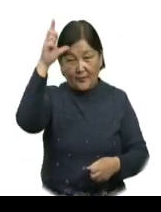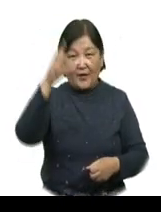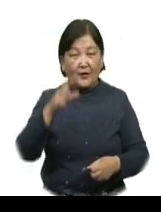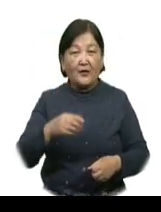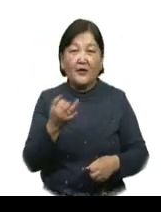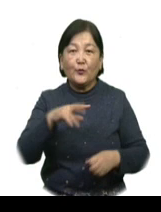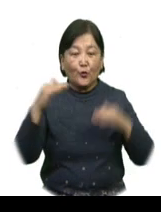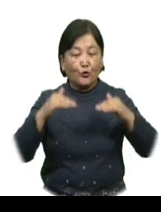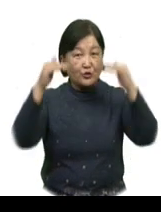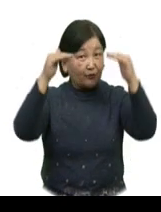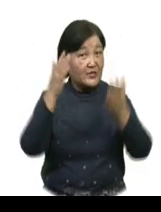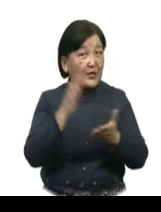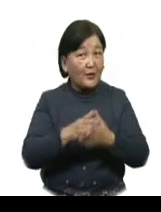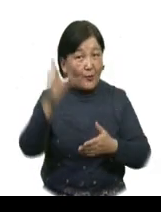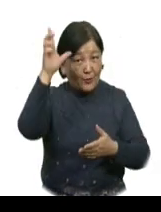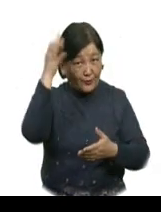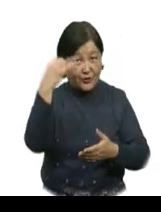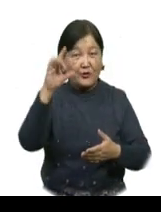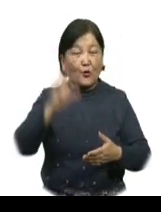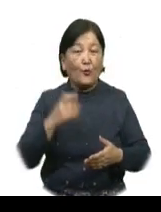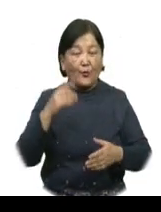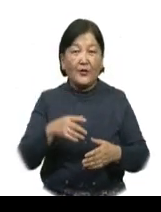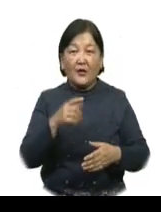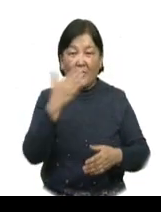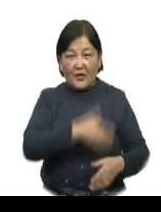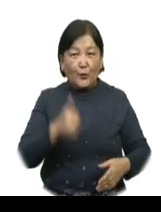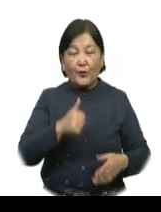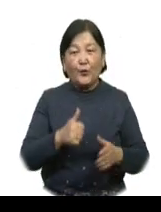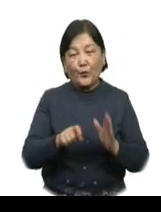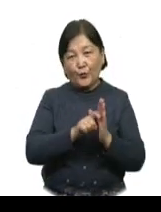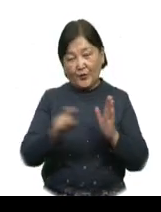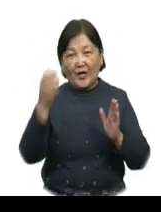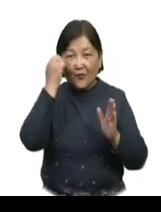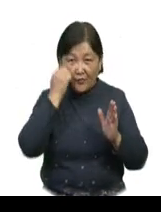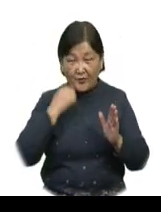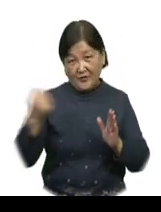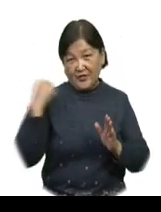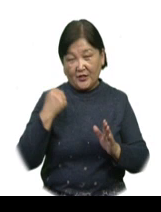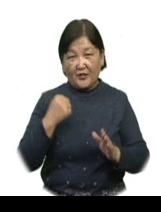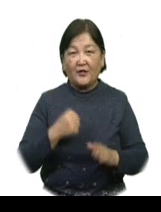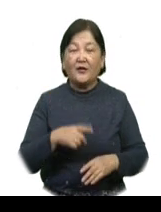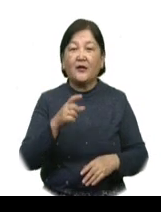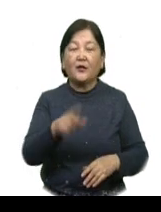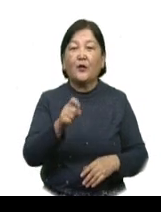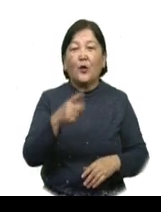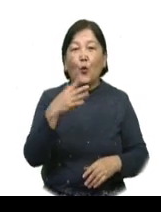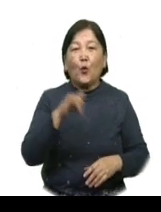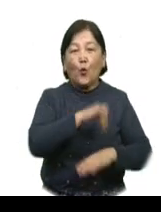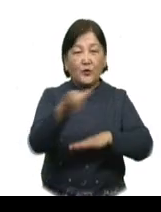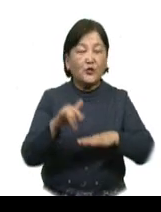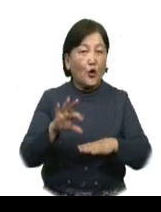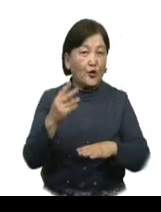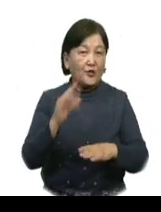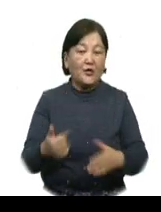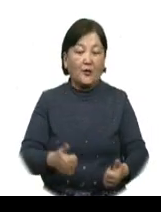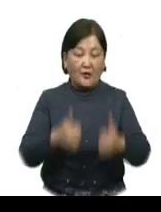хөгжил дэвшилтэй байна. А боловсролтой хүн бол эрүүл дутуудаа наслна. Тийм учраас улс орны хөдөлгөгч хүч болно. За тэгээ эцэст нь аваад